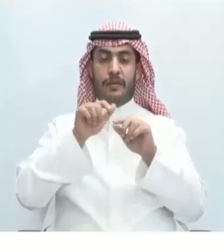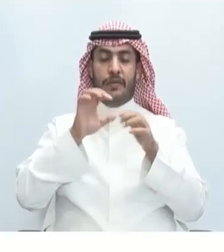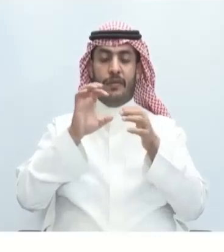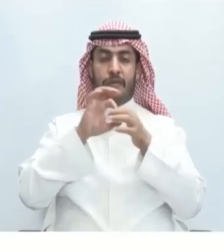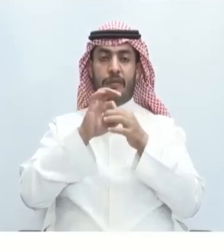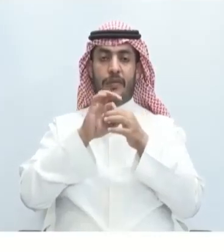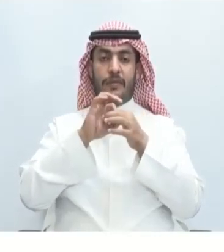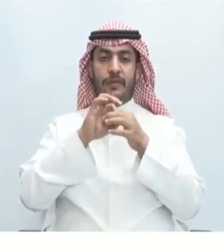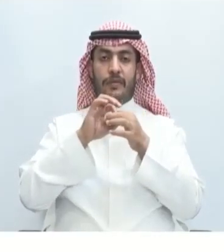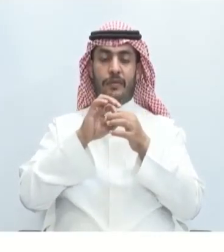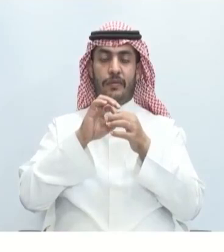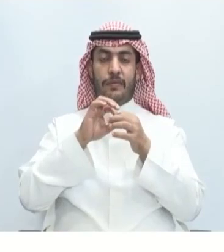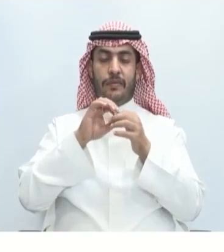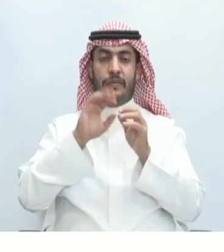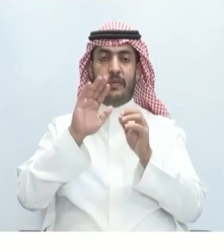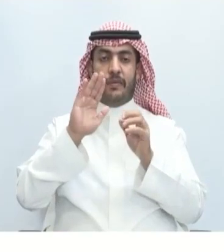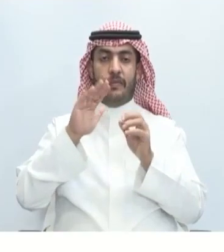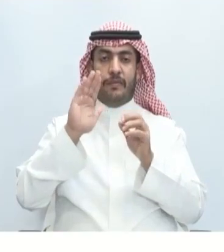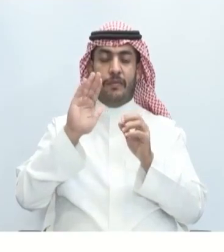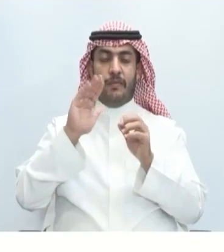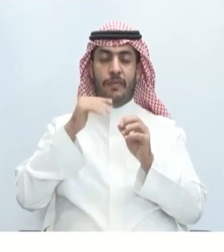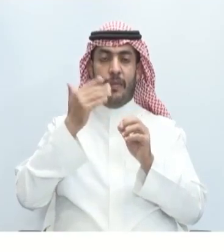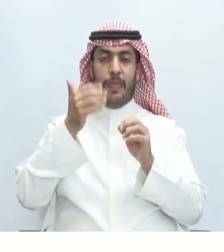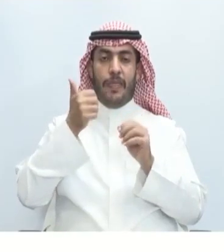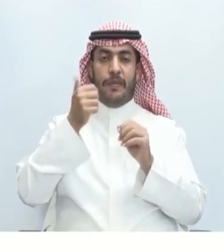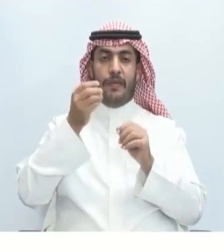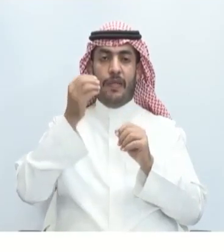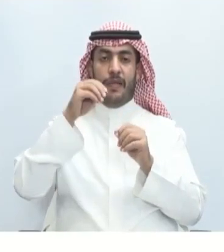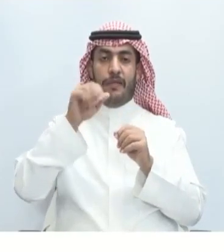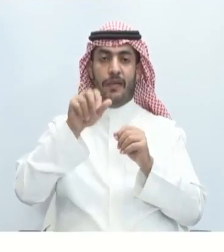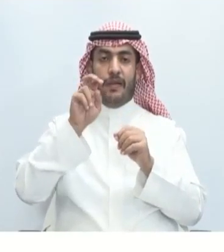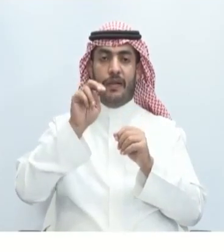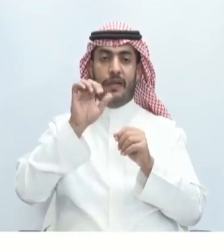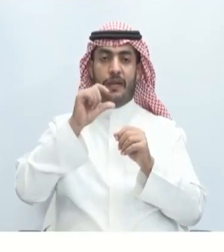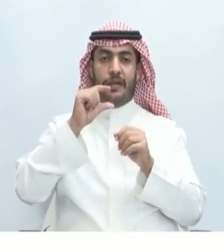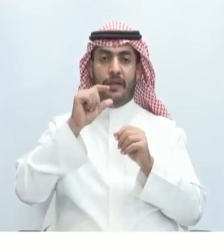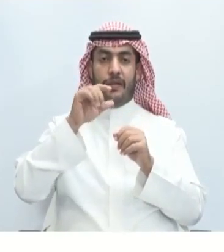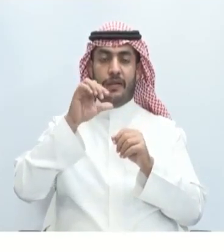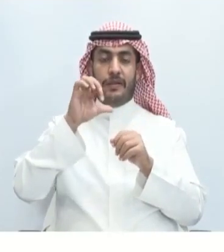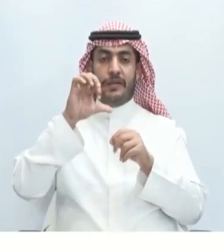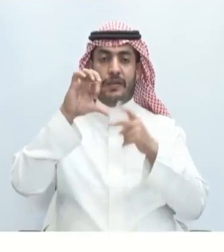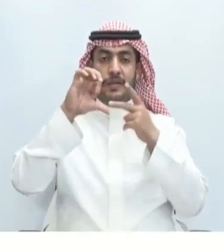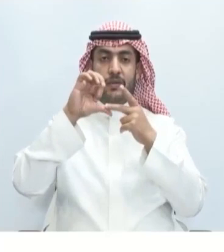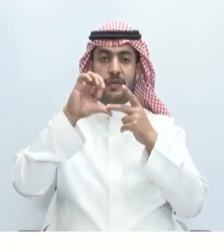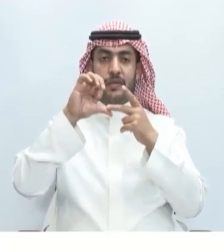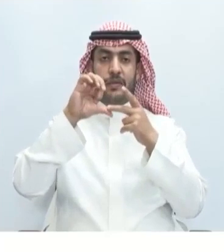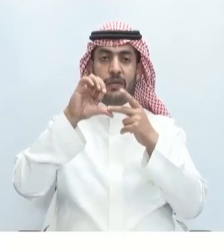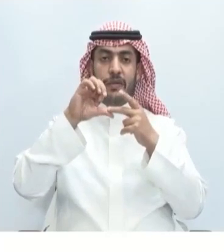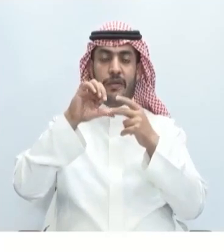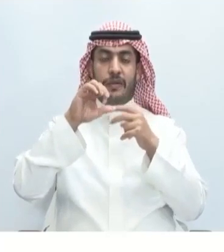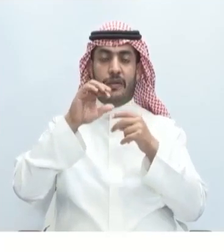قيد من القيود وبالتاكيد سنقوم باضافه هذا القيد اذا جي 29